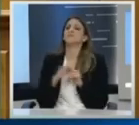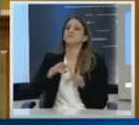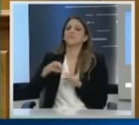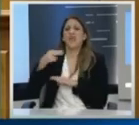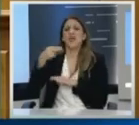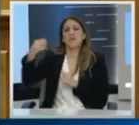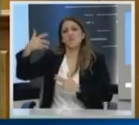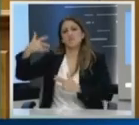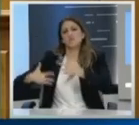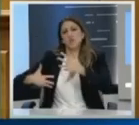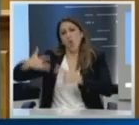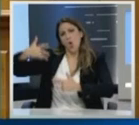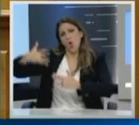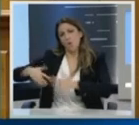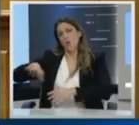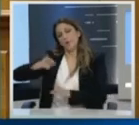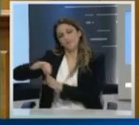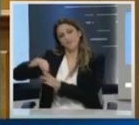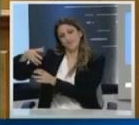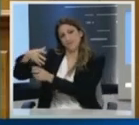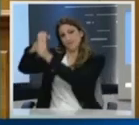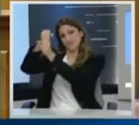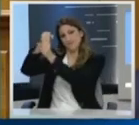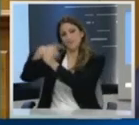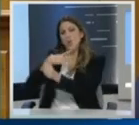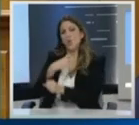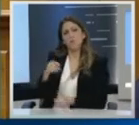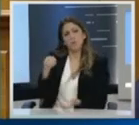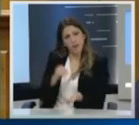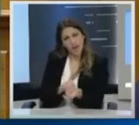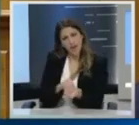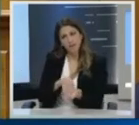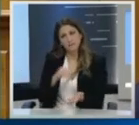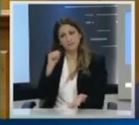όχι στο θέμα του προϋπολογισμού αμέσως, διότι δυστυχώς για άλλη μια φορά